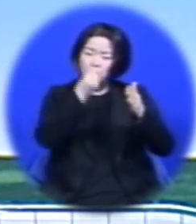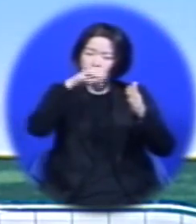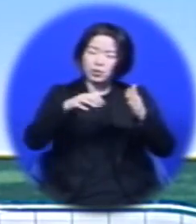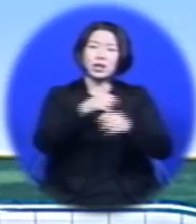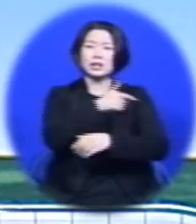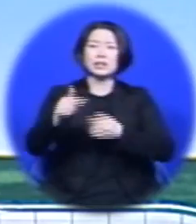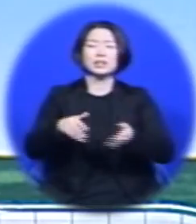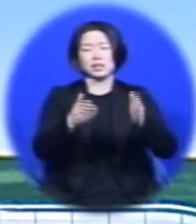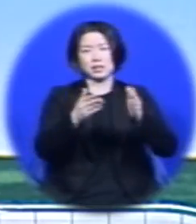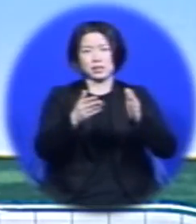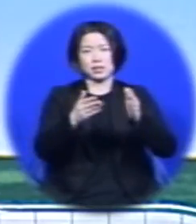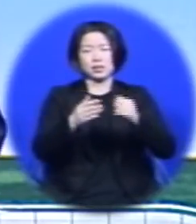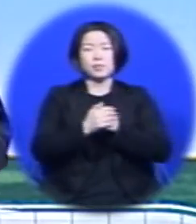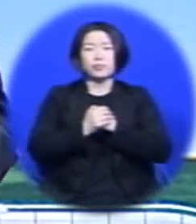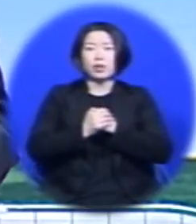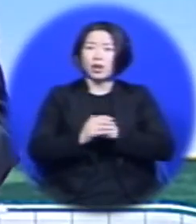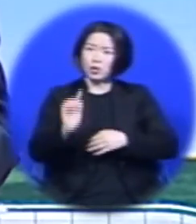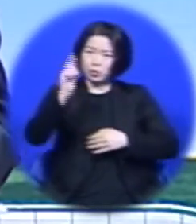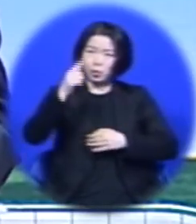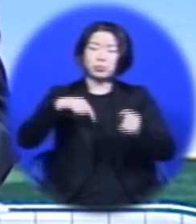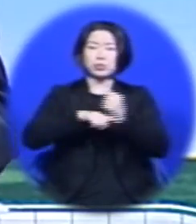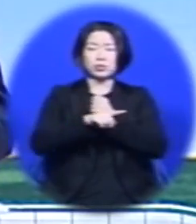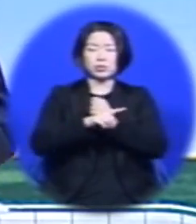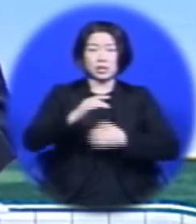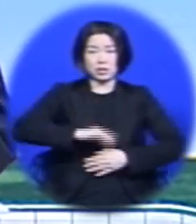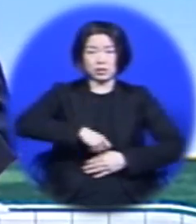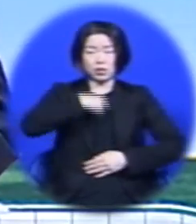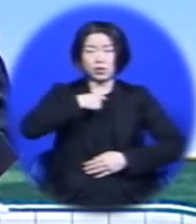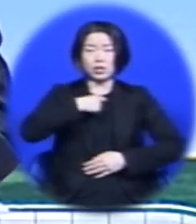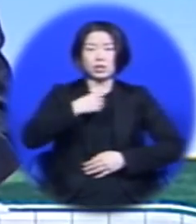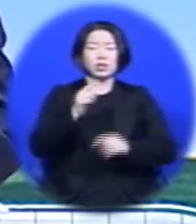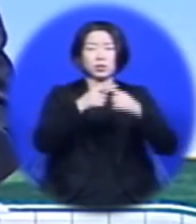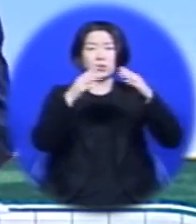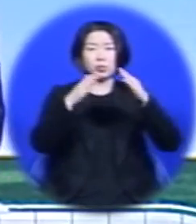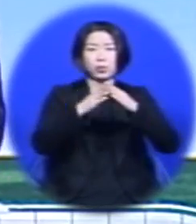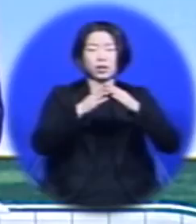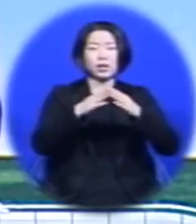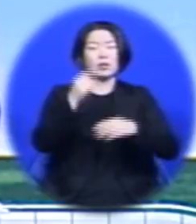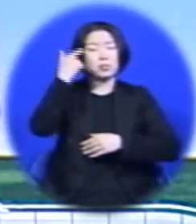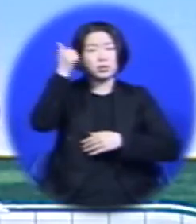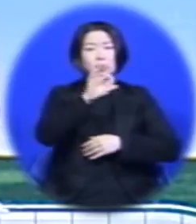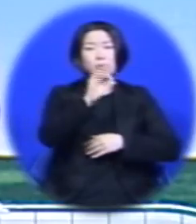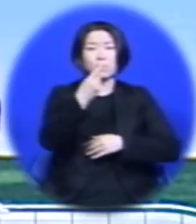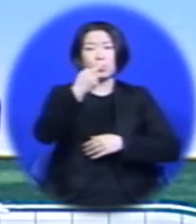높은뜻 정 의 교회의 5대 식 목사님 설교 중에 이런 예화를 하나 되셨습니다